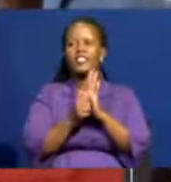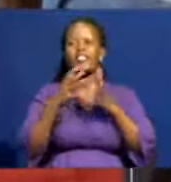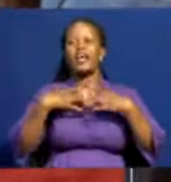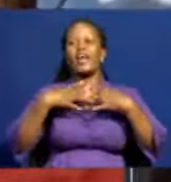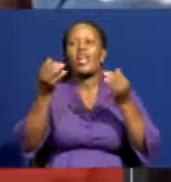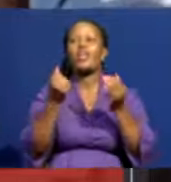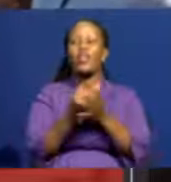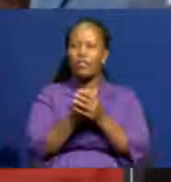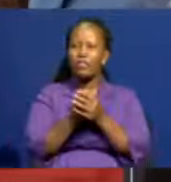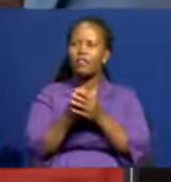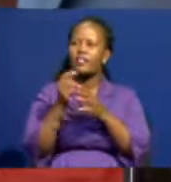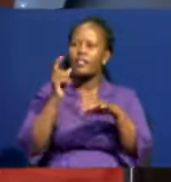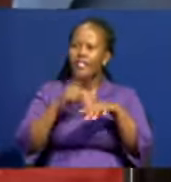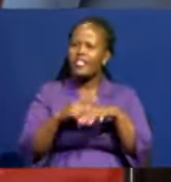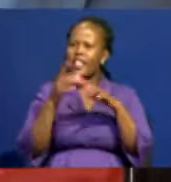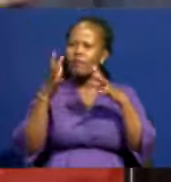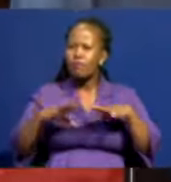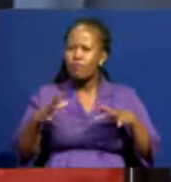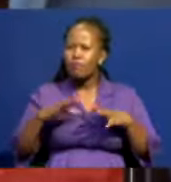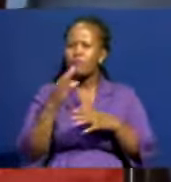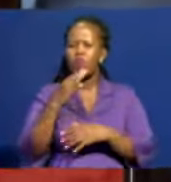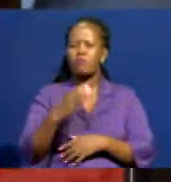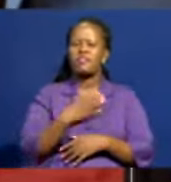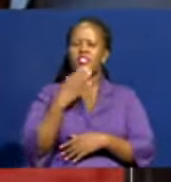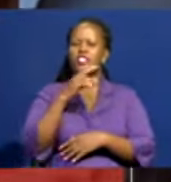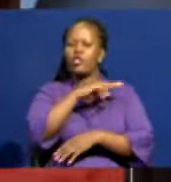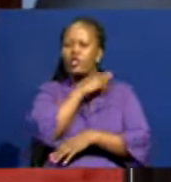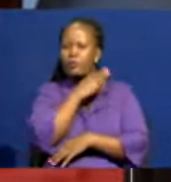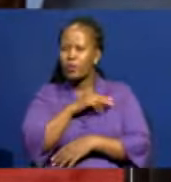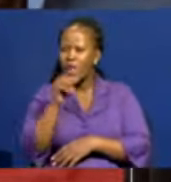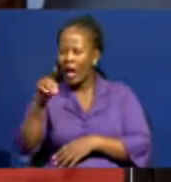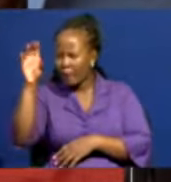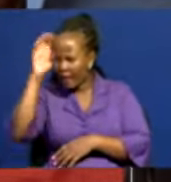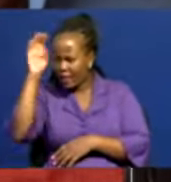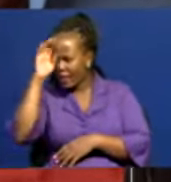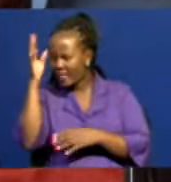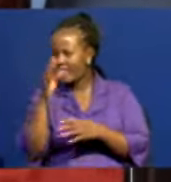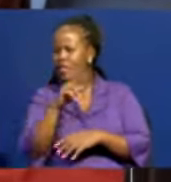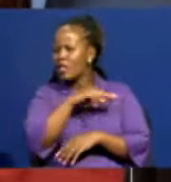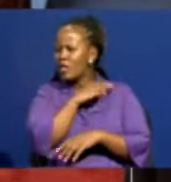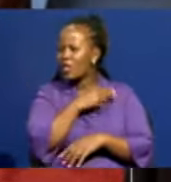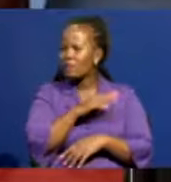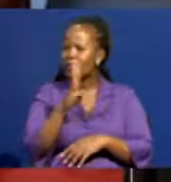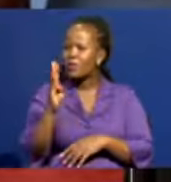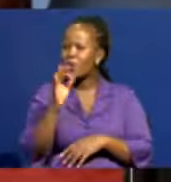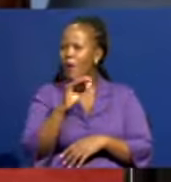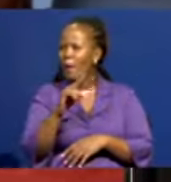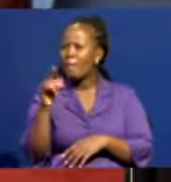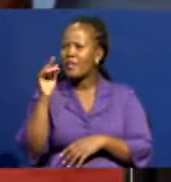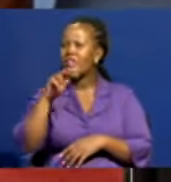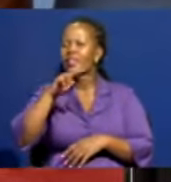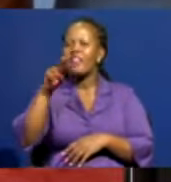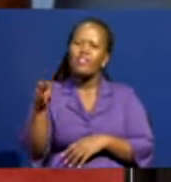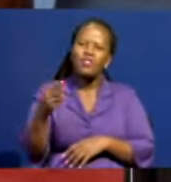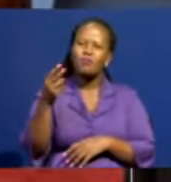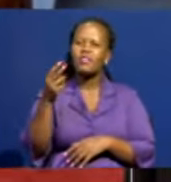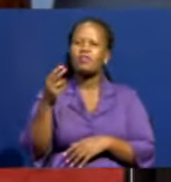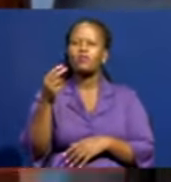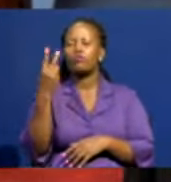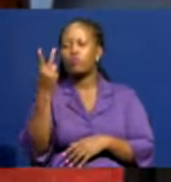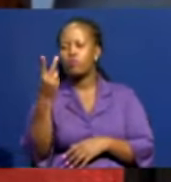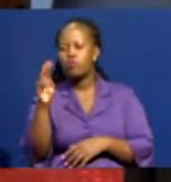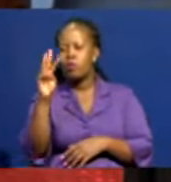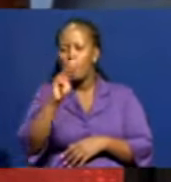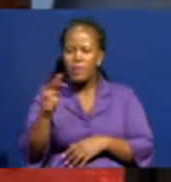hapa referral Eldoret, bill inakuja milioni moja, milioni mbili, milioni tatu, inauzwa ng'ombe,